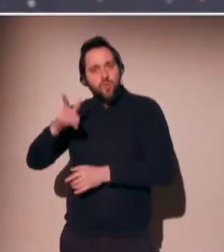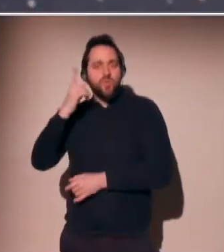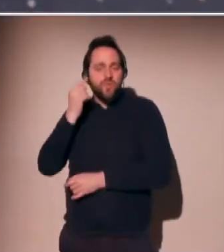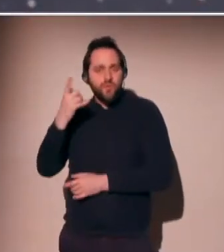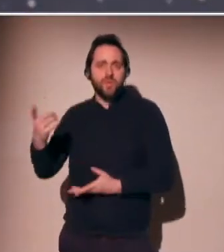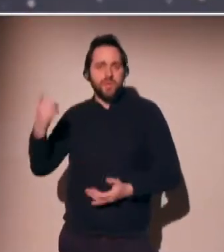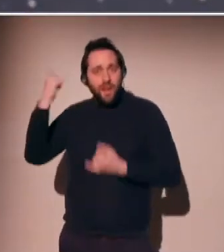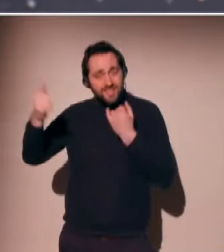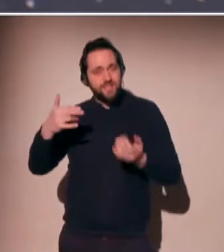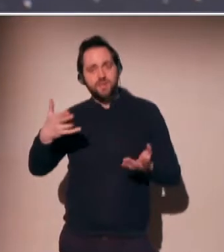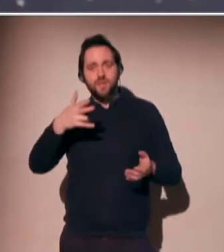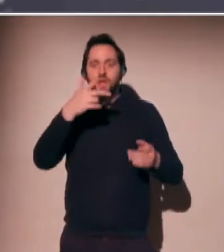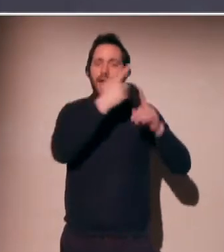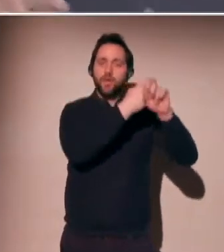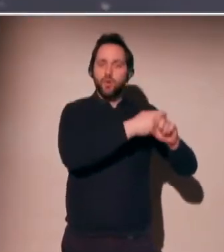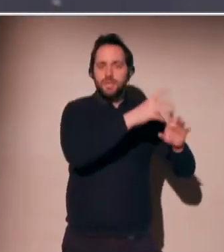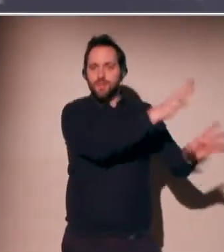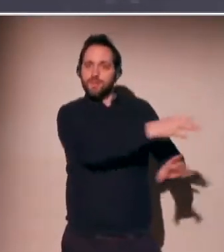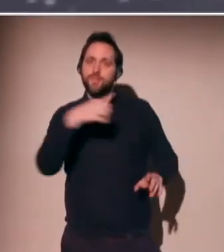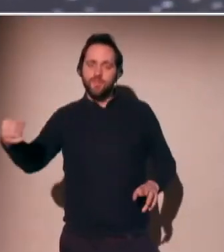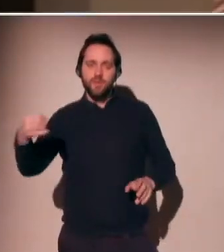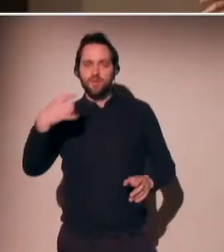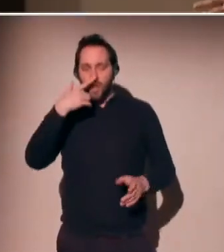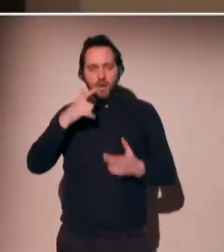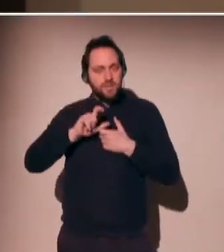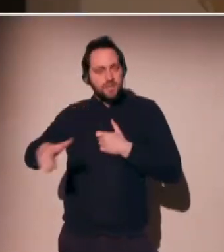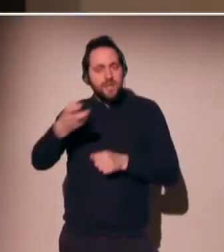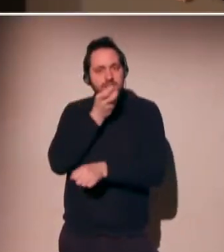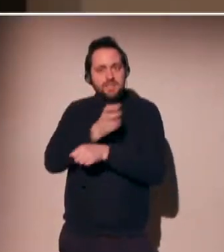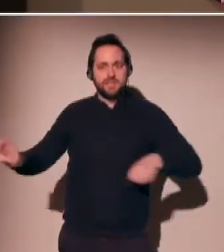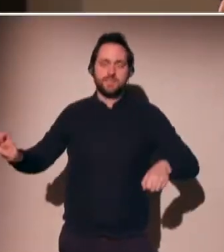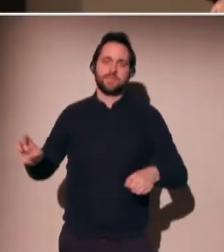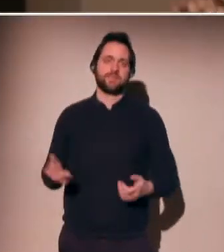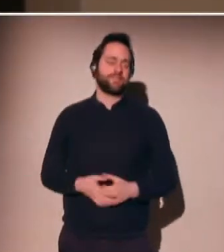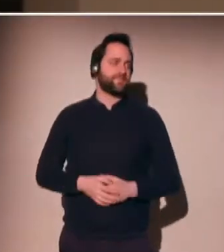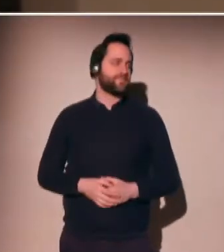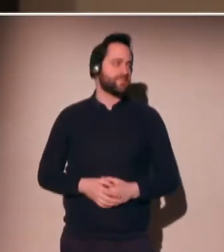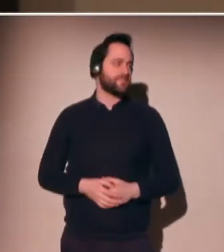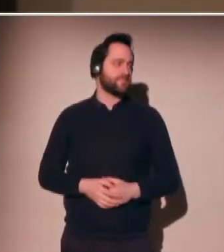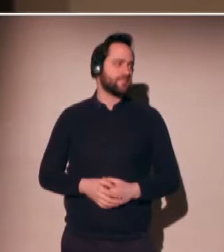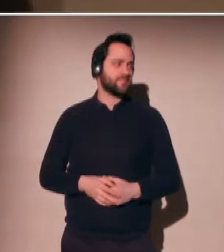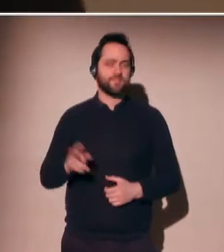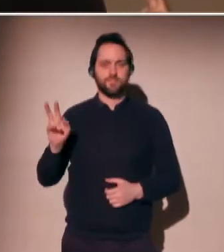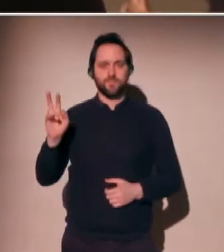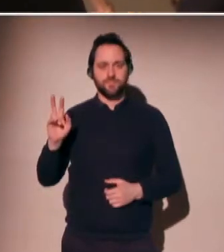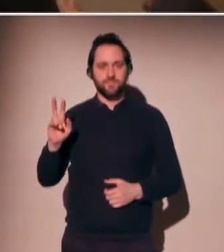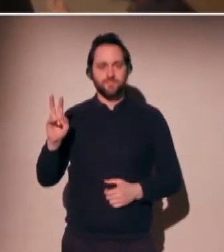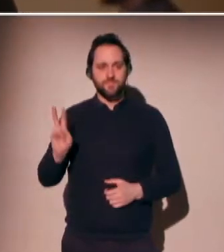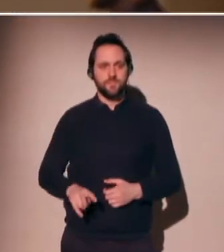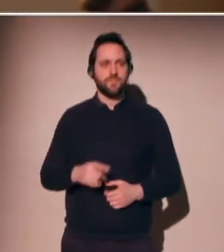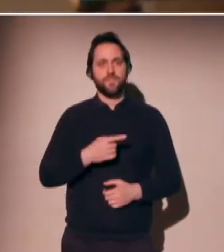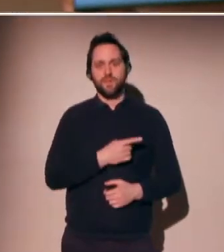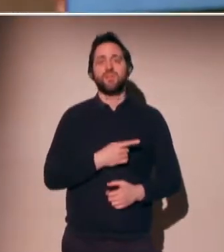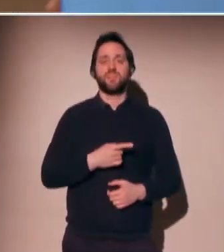ça fonctionne parce que nous ne demandons pas des preuves scientifiques que quelque chose fonctionne et